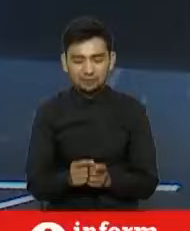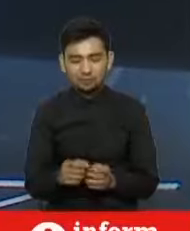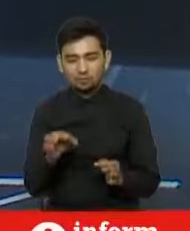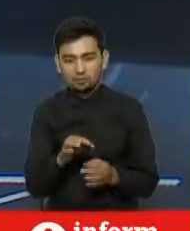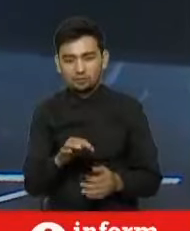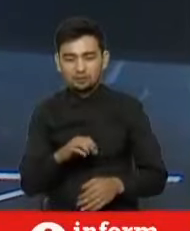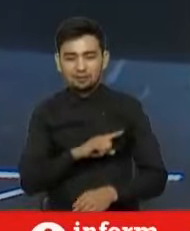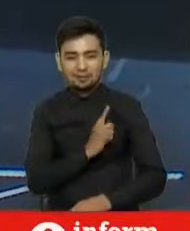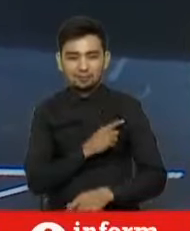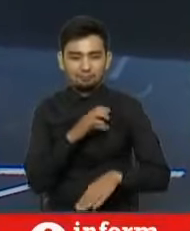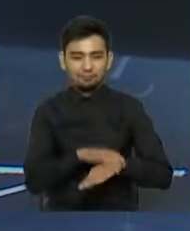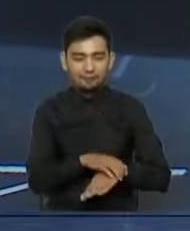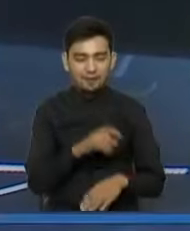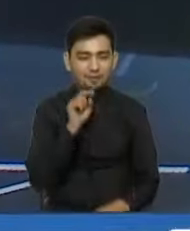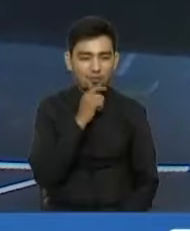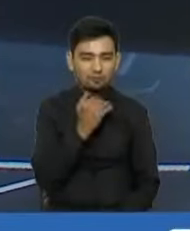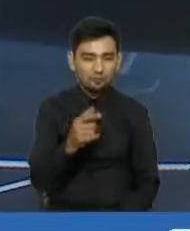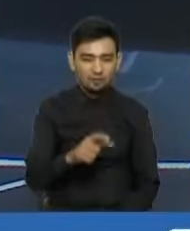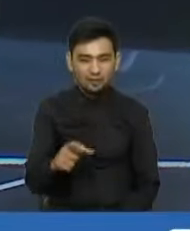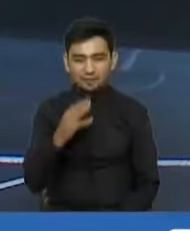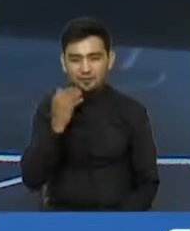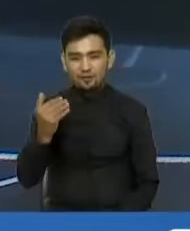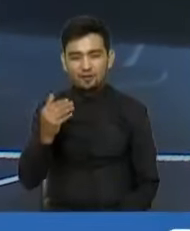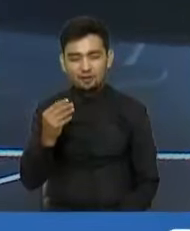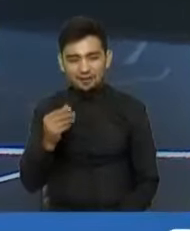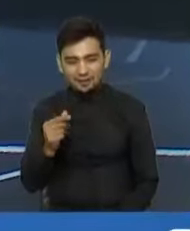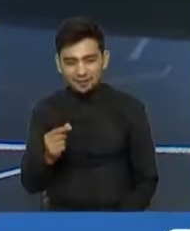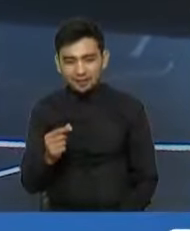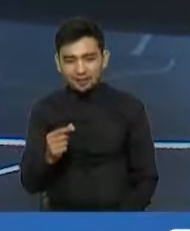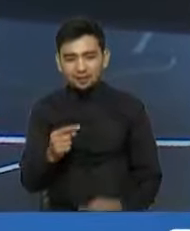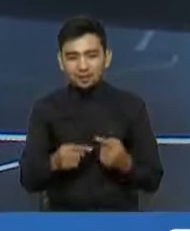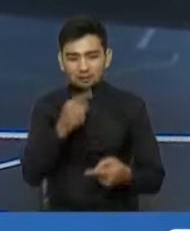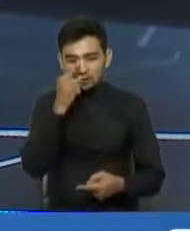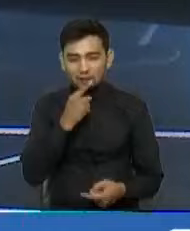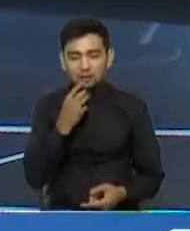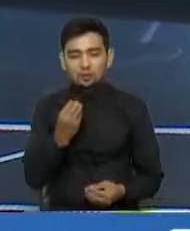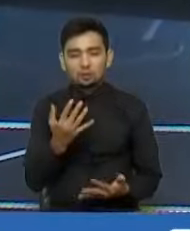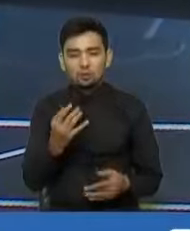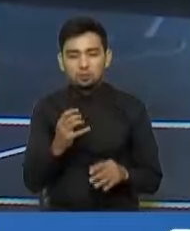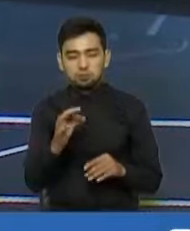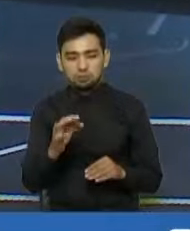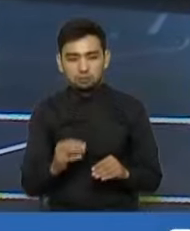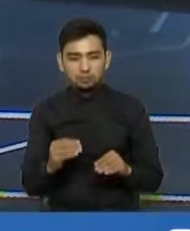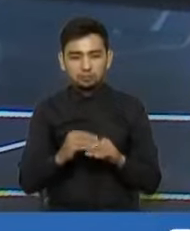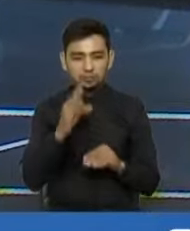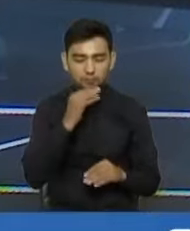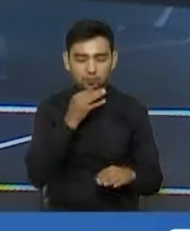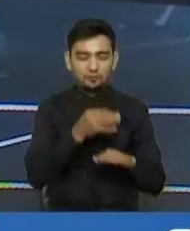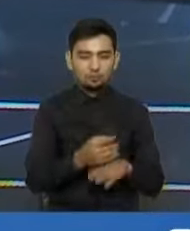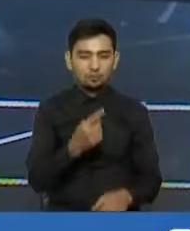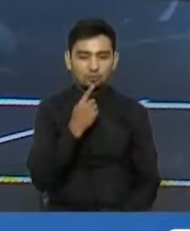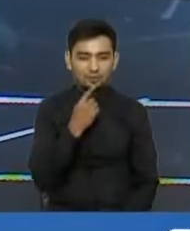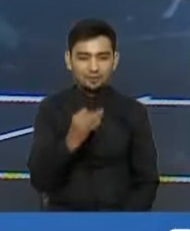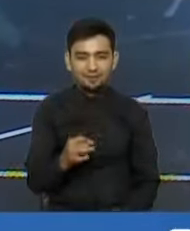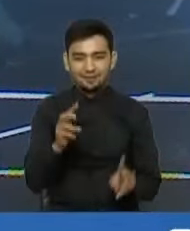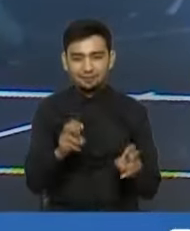байқалуда. Экономистердің сөзінше, шетелдік ақшаның келесі айда тағанша пайызға қымбаттайтынын болжау қиын. Тақырыпты